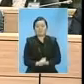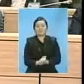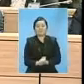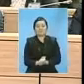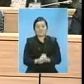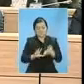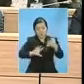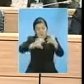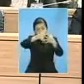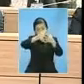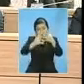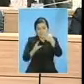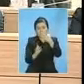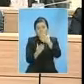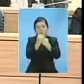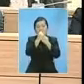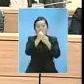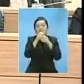ว่า